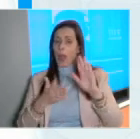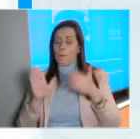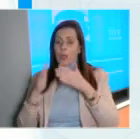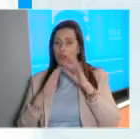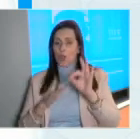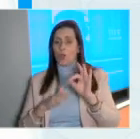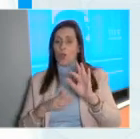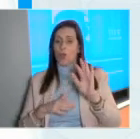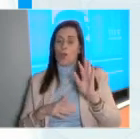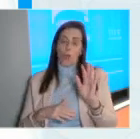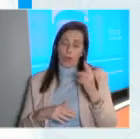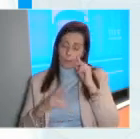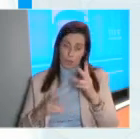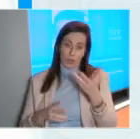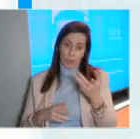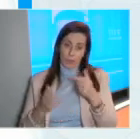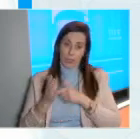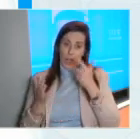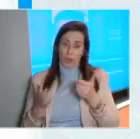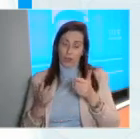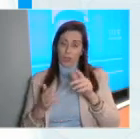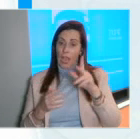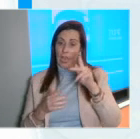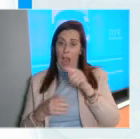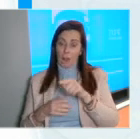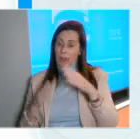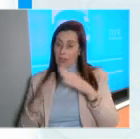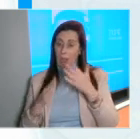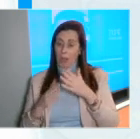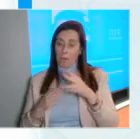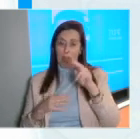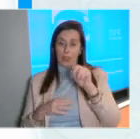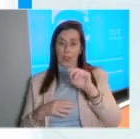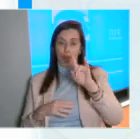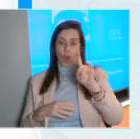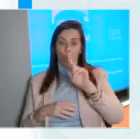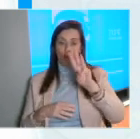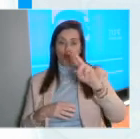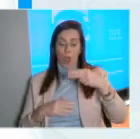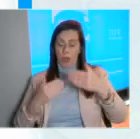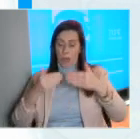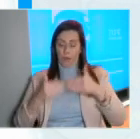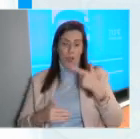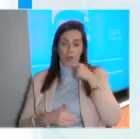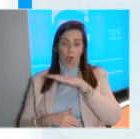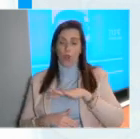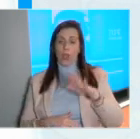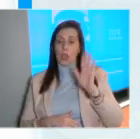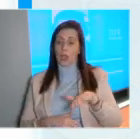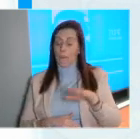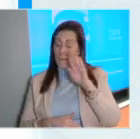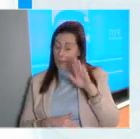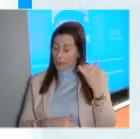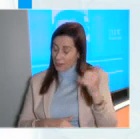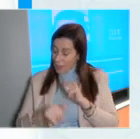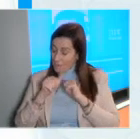פינוי הבית שלו, שזה משעשע בהתחשב בזה שקלמן ליבסקינד גר בנחושה שהיא בתוך הקו הירוק. שלא לדבר על זה שגם